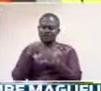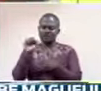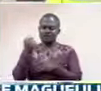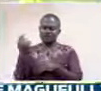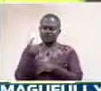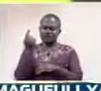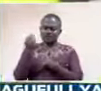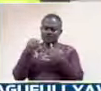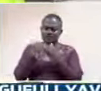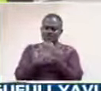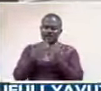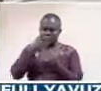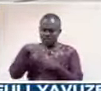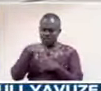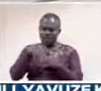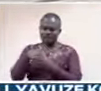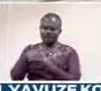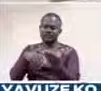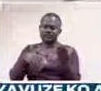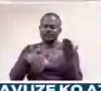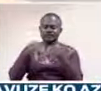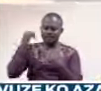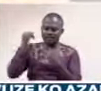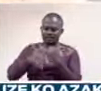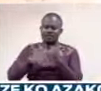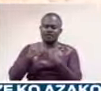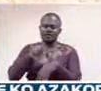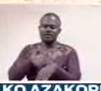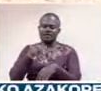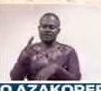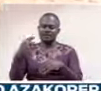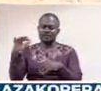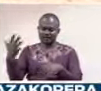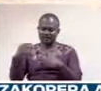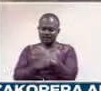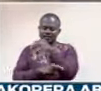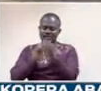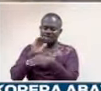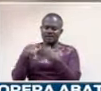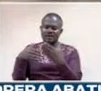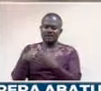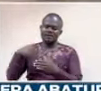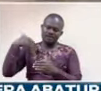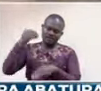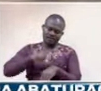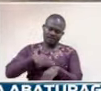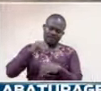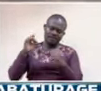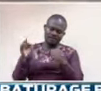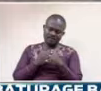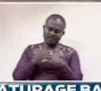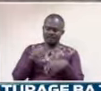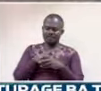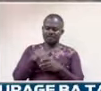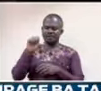mbere. Ubu akarere ka Muhanga muri iyi ntara niko kazi nyuma ku mwanya wa 25 mu gihugu hose, maze kakaza ku mwanya wa 8 mu